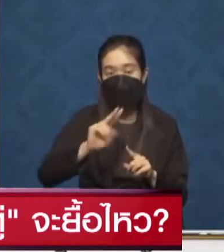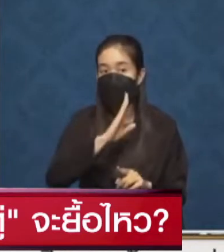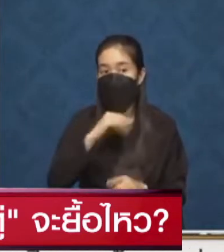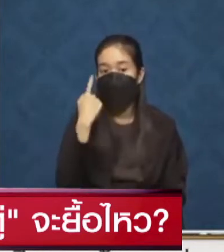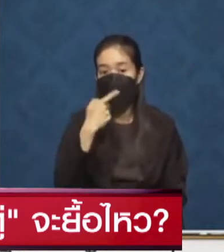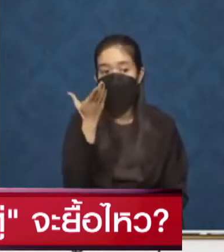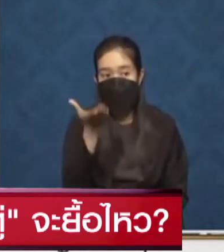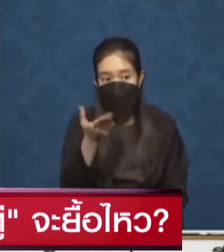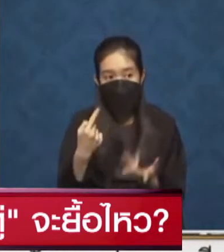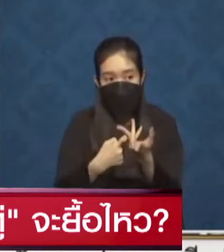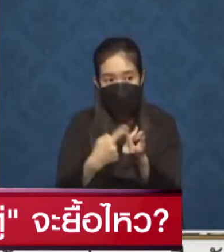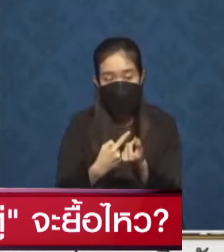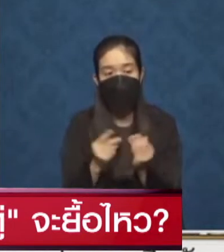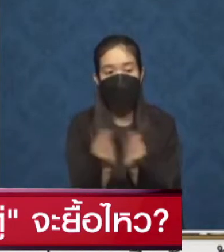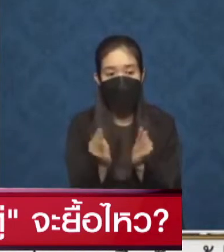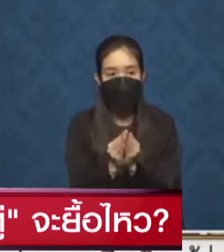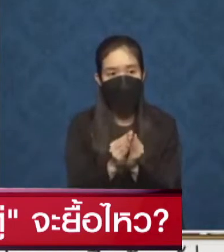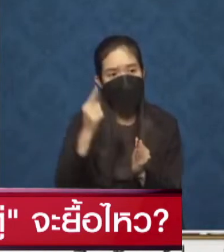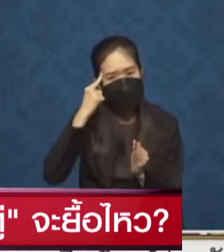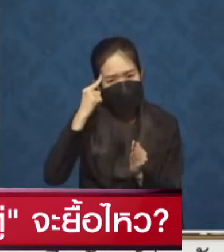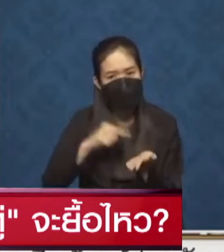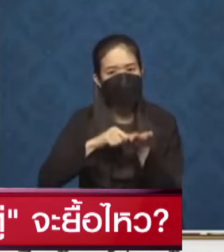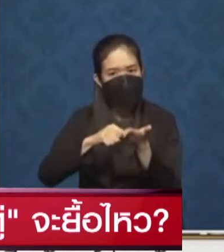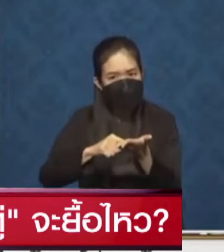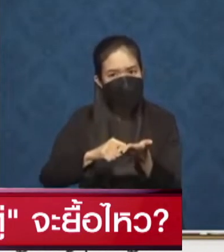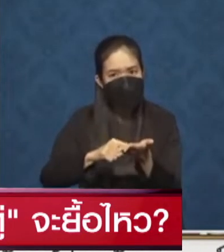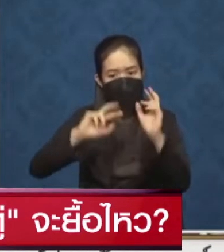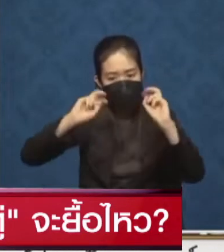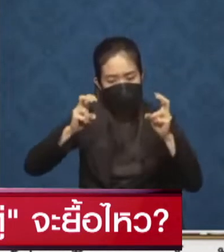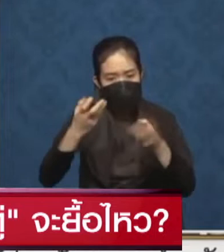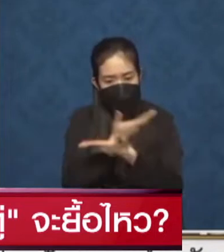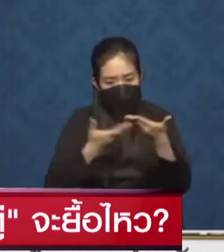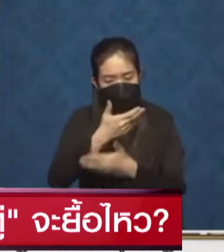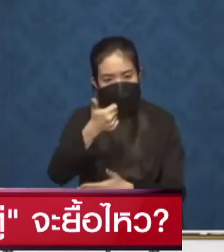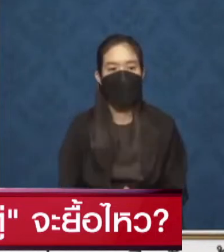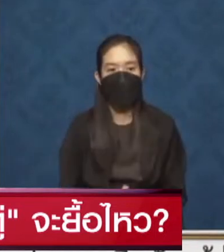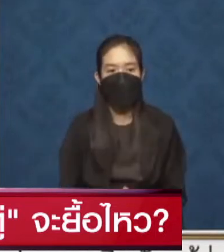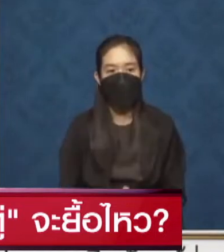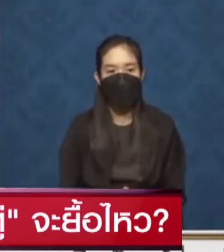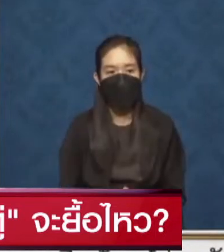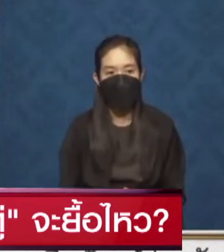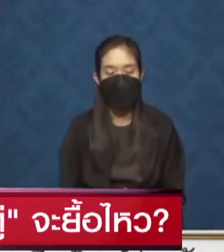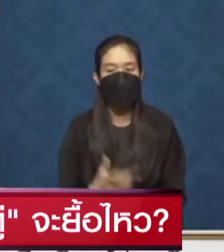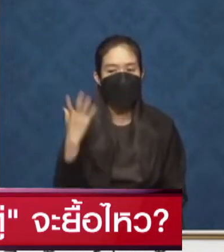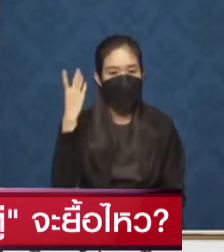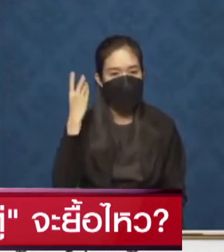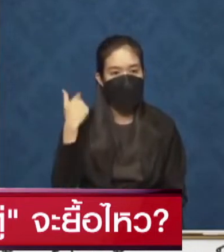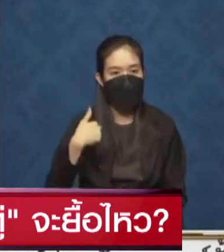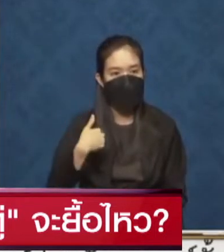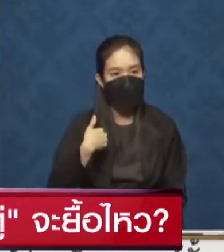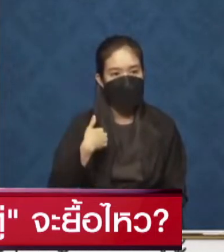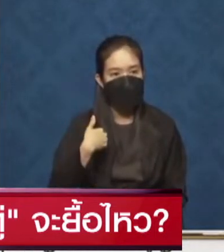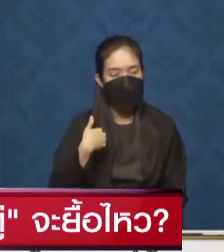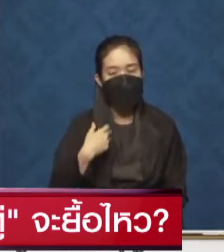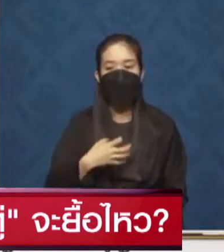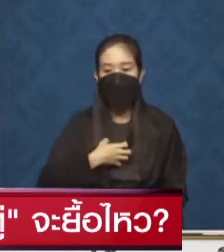มเนี่ยถือเป็นการเสนอยติหรือครับขอให้ท่านใช้กรุณาใช้ดุลพินิจพิจารณา ครับเมื่อสักครู่ถูกพาดพิงผมอย